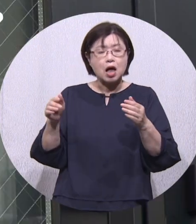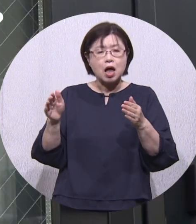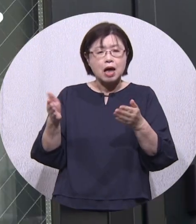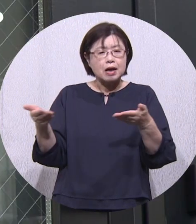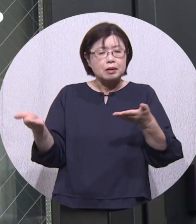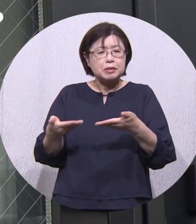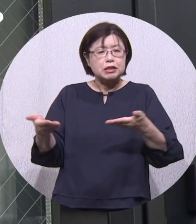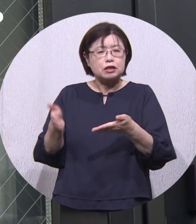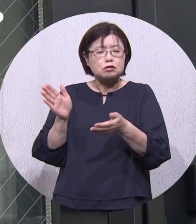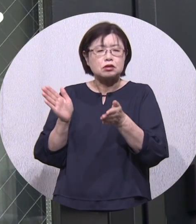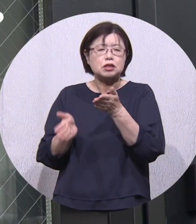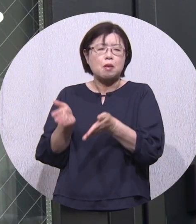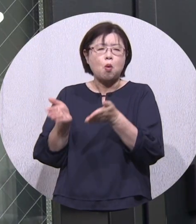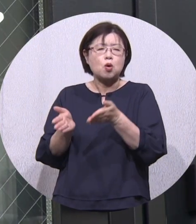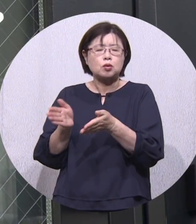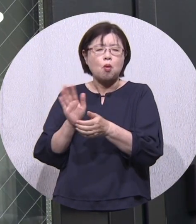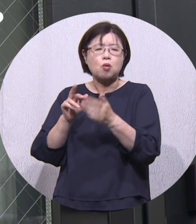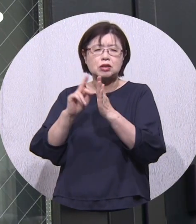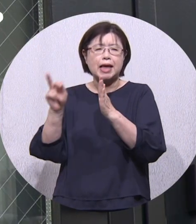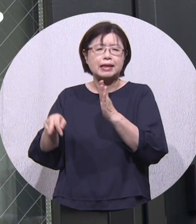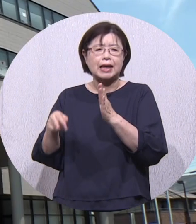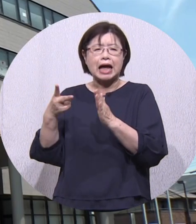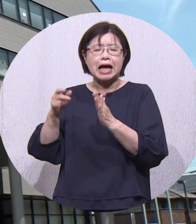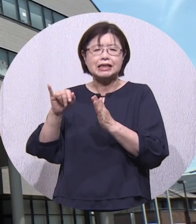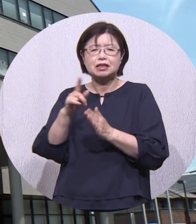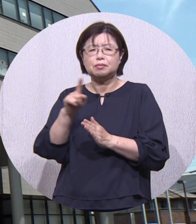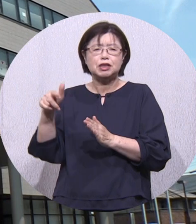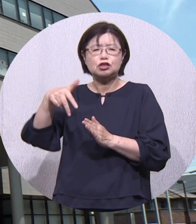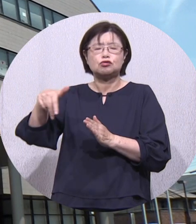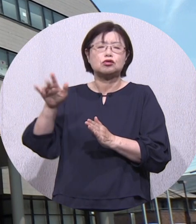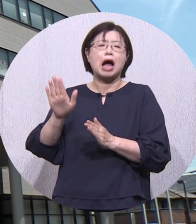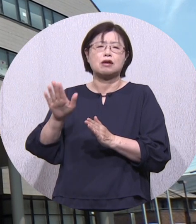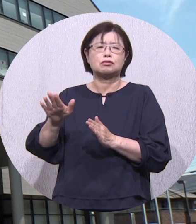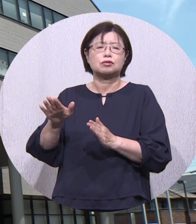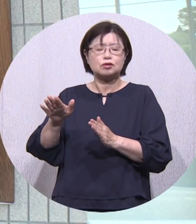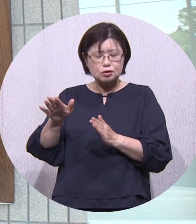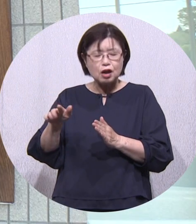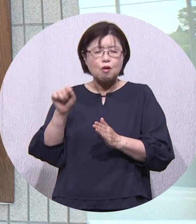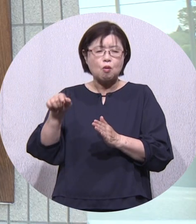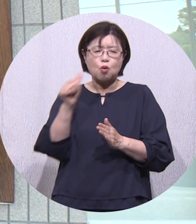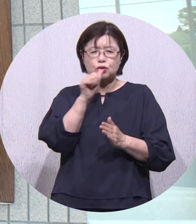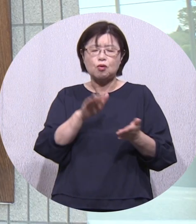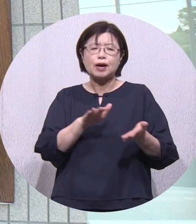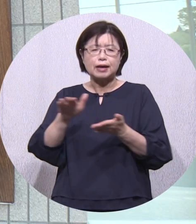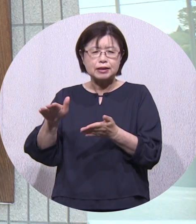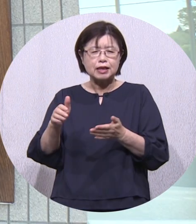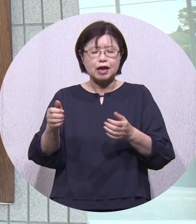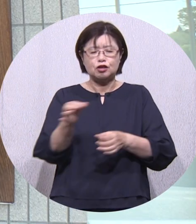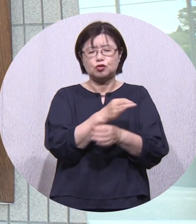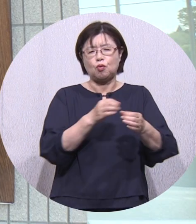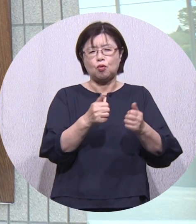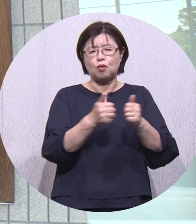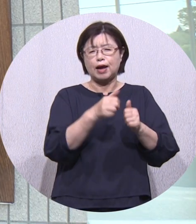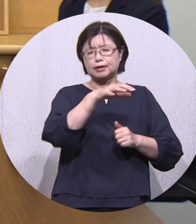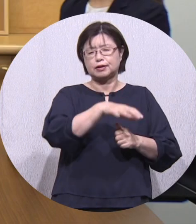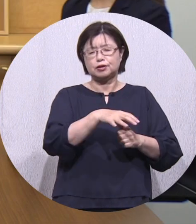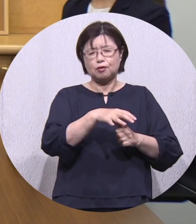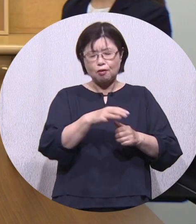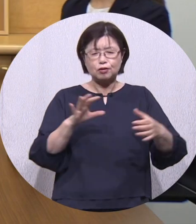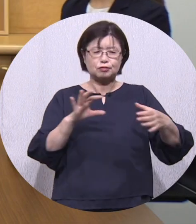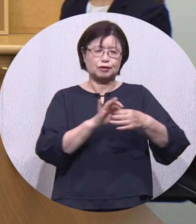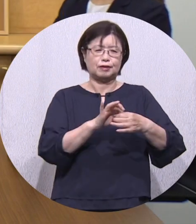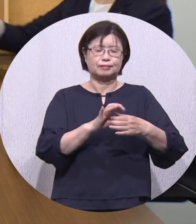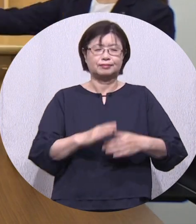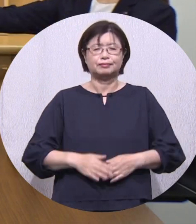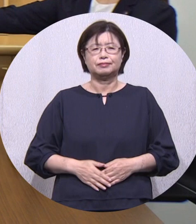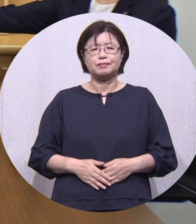ハイビズさんがありますので、ハイビズさんにご紹介したり商工会議所におつなぎしたりというところをやっております。 目的や